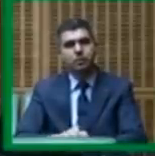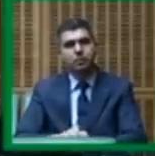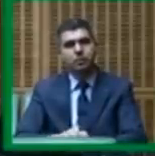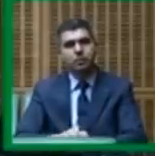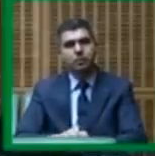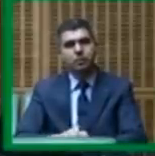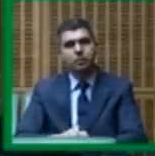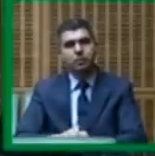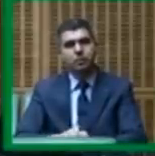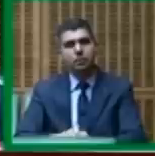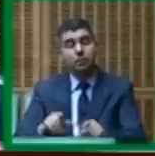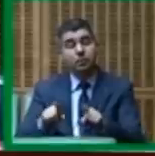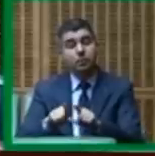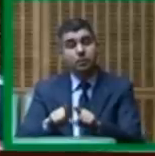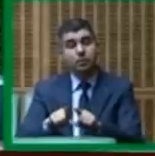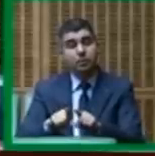فيما يخص